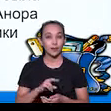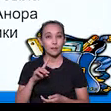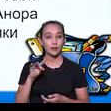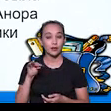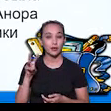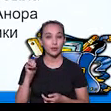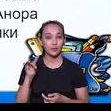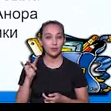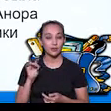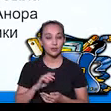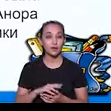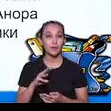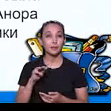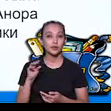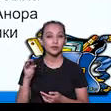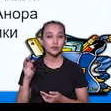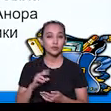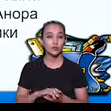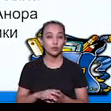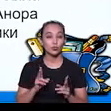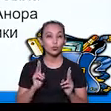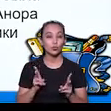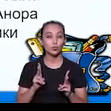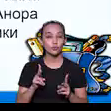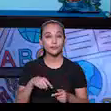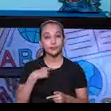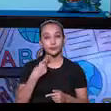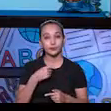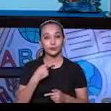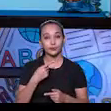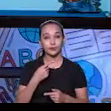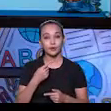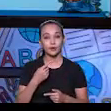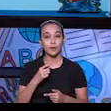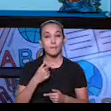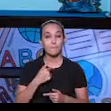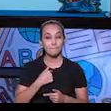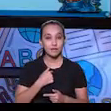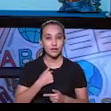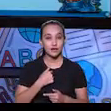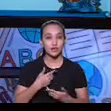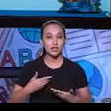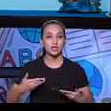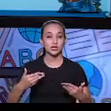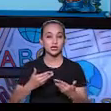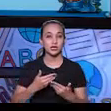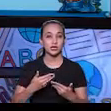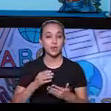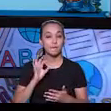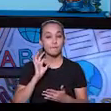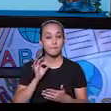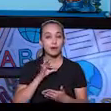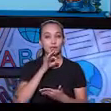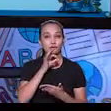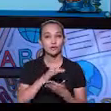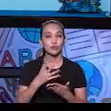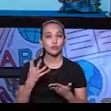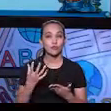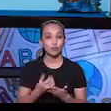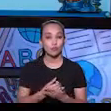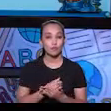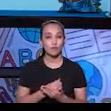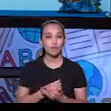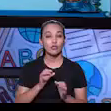Примеры мысаль. Учитель сказал, что мы правильно ответили на вопросы и